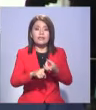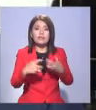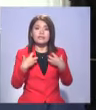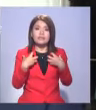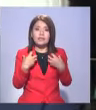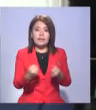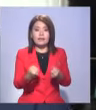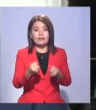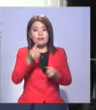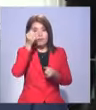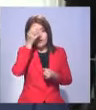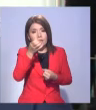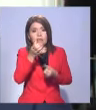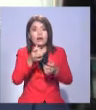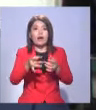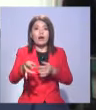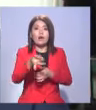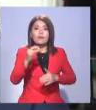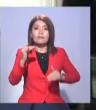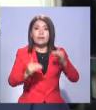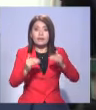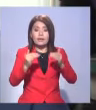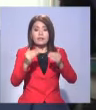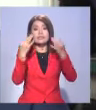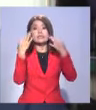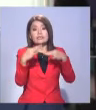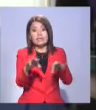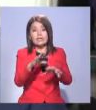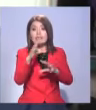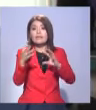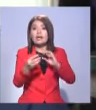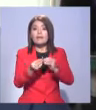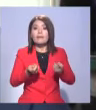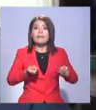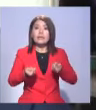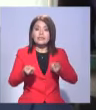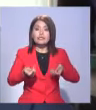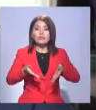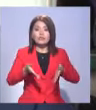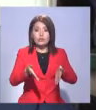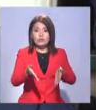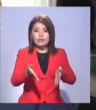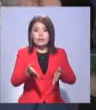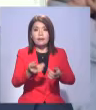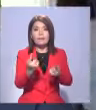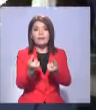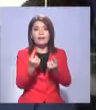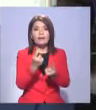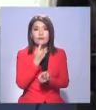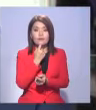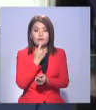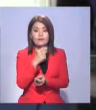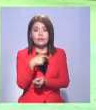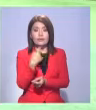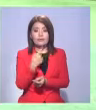және білім сұрақтарын аудандық деңгейден алып кету бұл жалпы басқару жүйесінде өте үлкен қиындықтар туғызуға